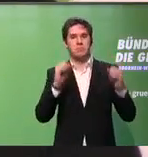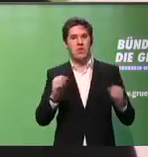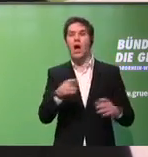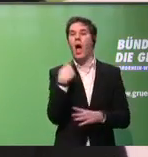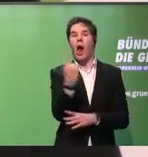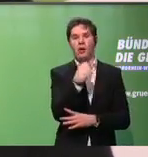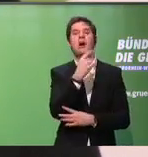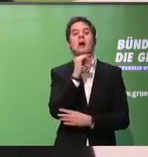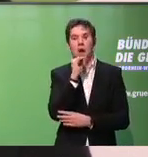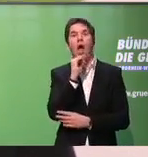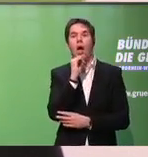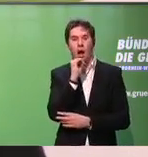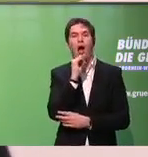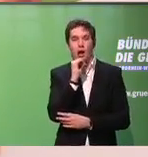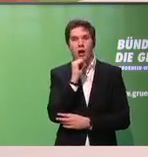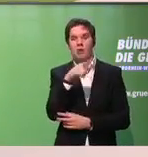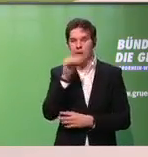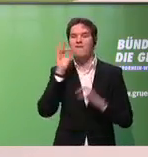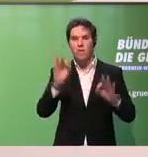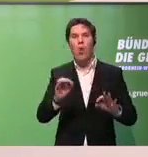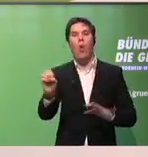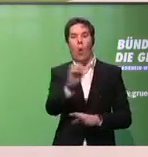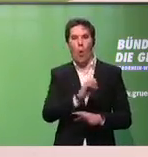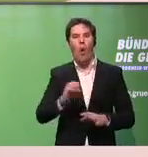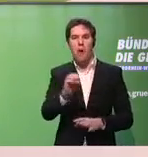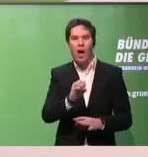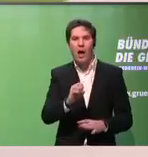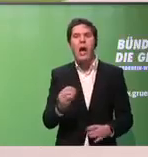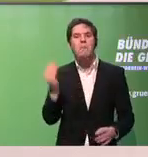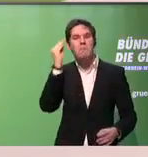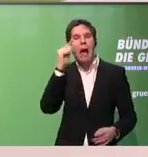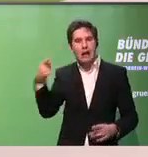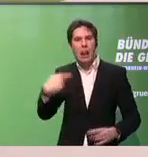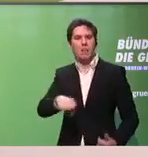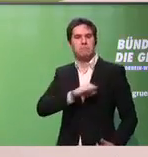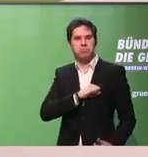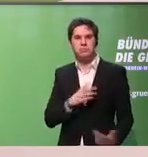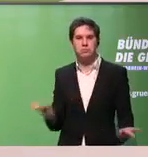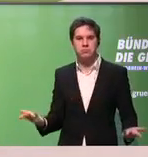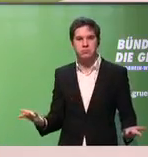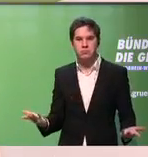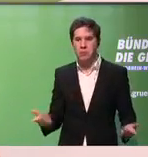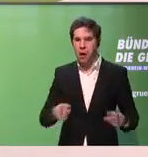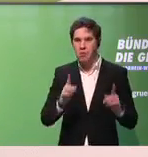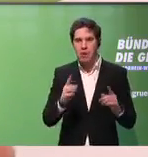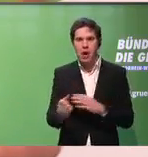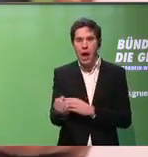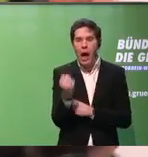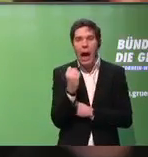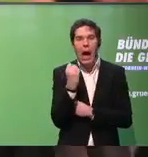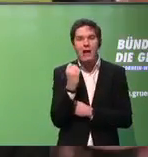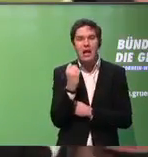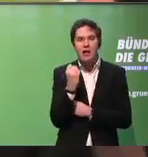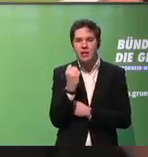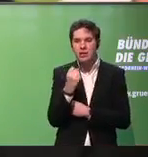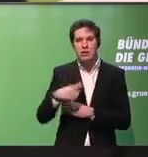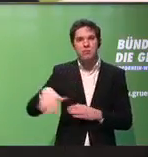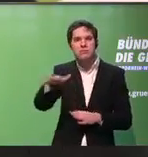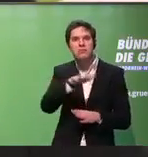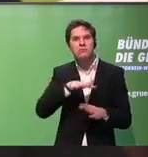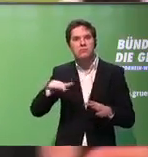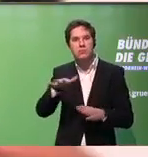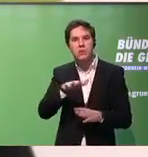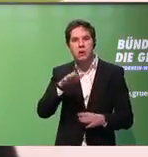ja, für Europa, Merkel hat gewonnen, aber für Energie haben die mehr grünisch